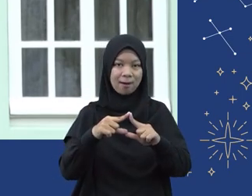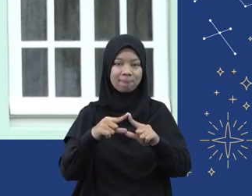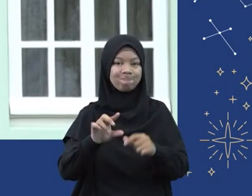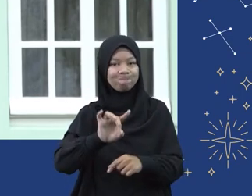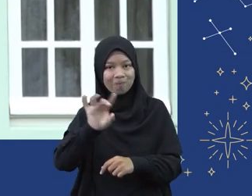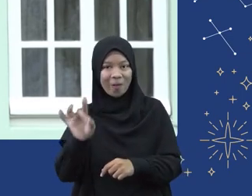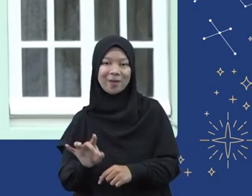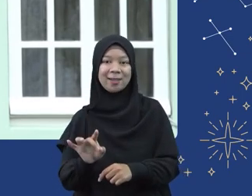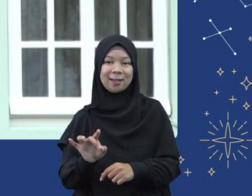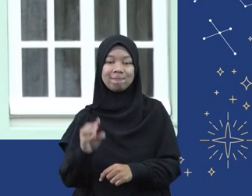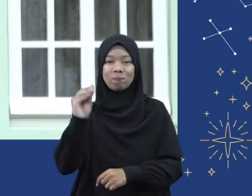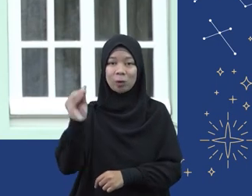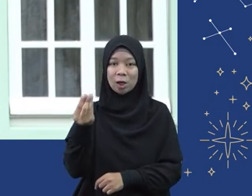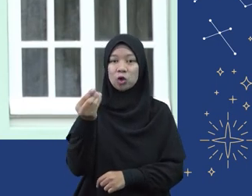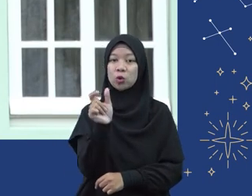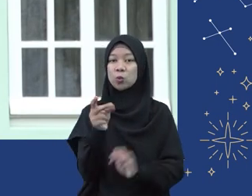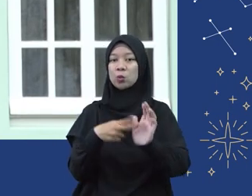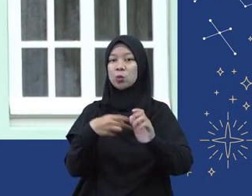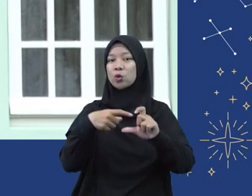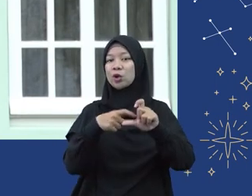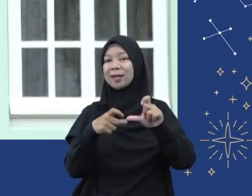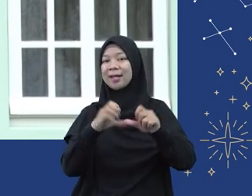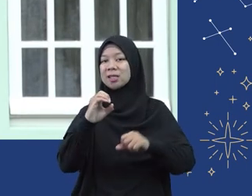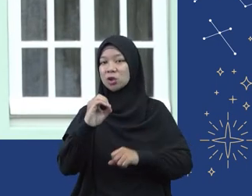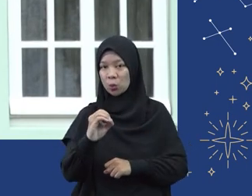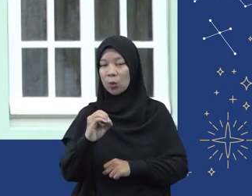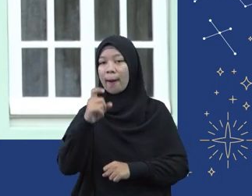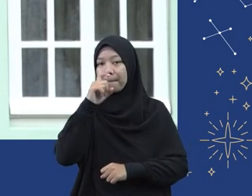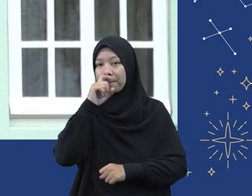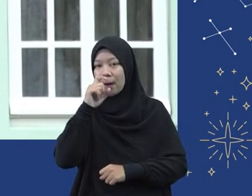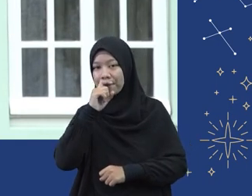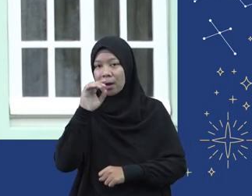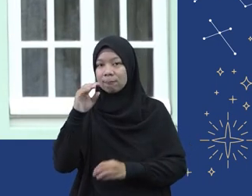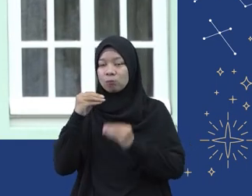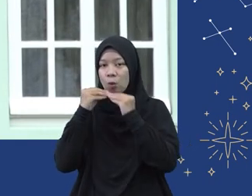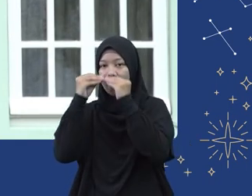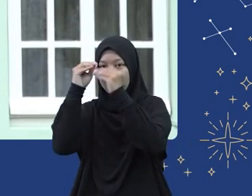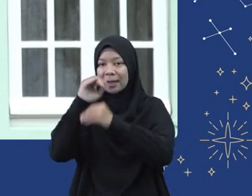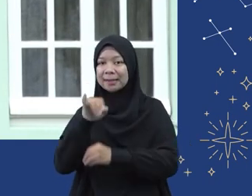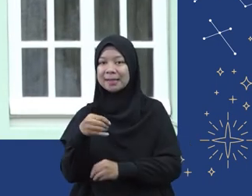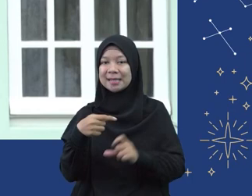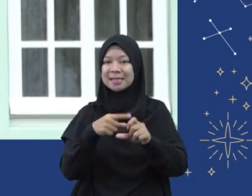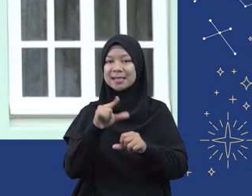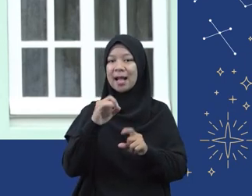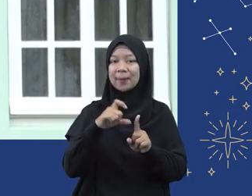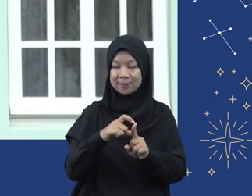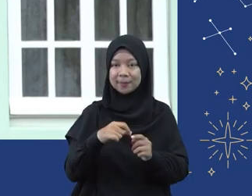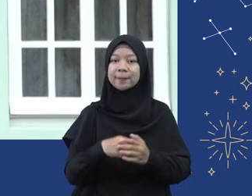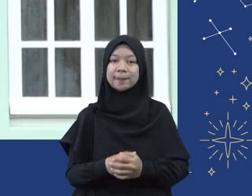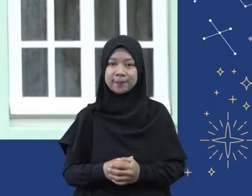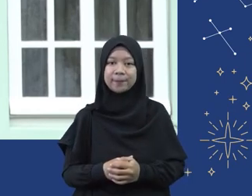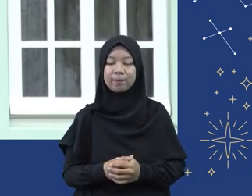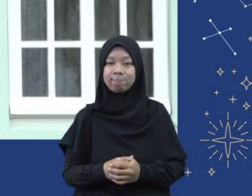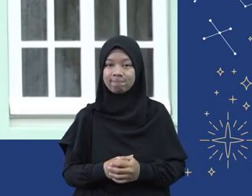direktur UNESCO Indonesia bapak Muhammad kemudian juga Tentunya